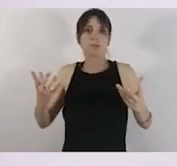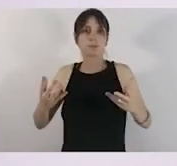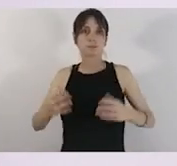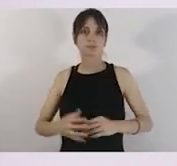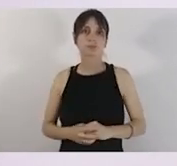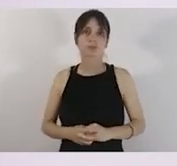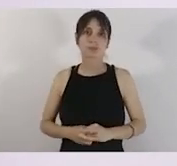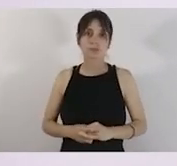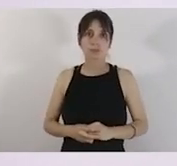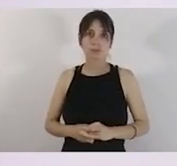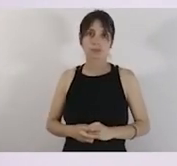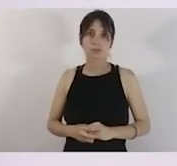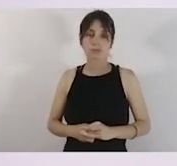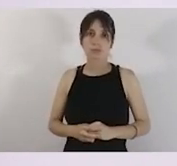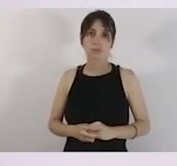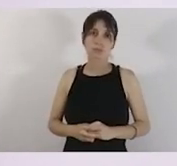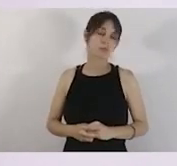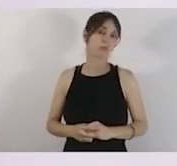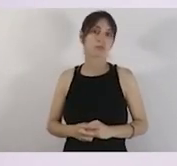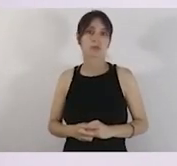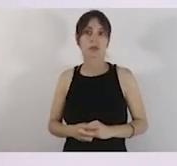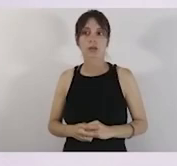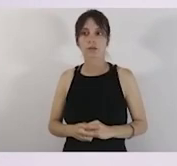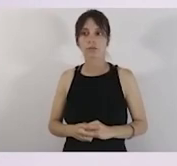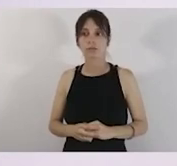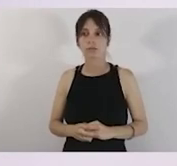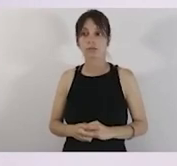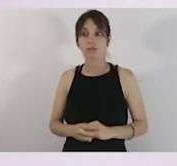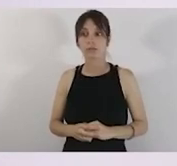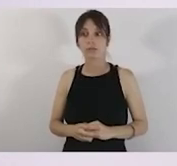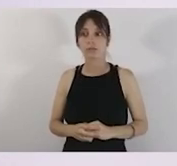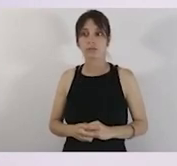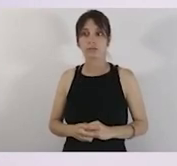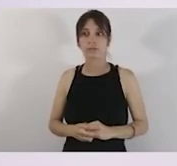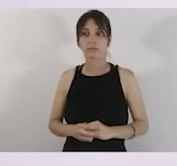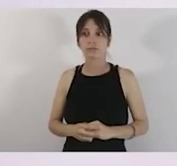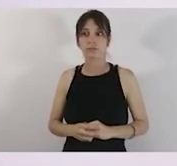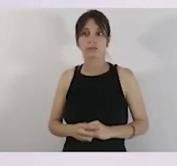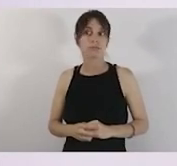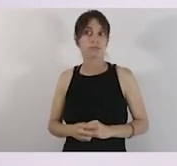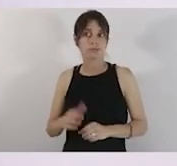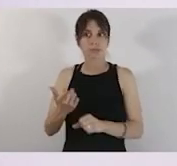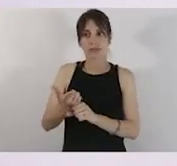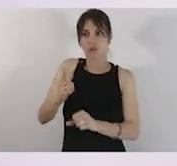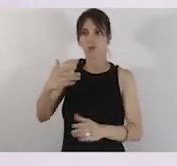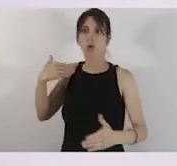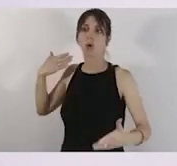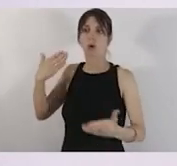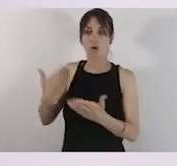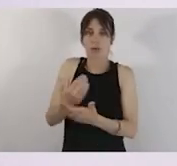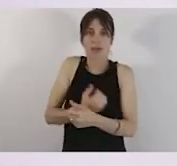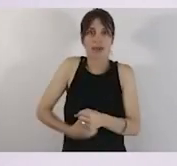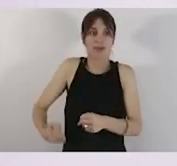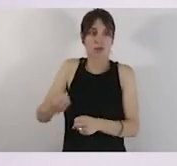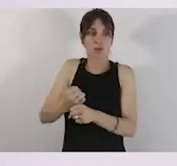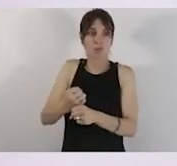dans le CLSPDR. Elle a, comme je le disais, deux ans d'existence